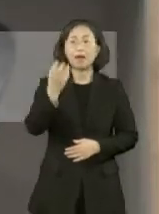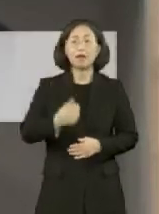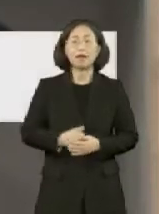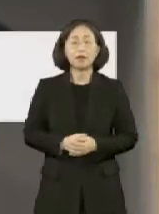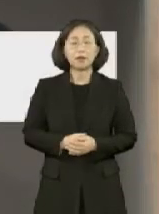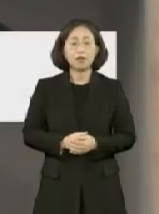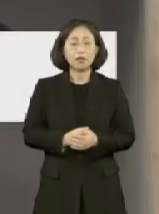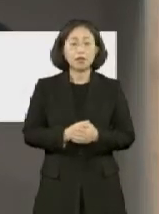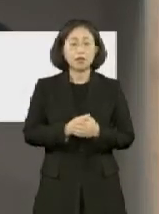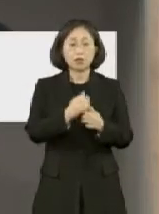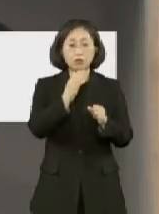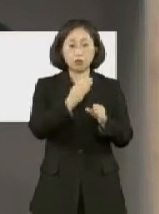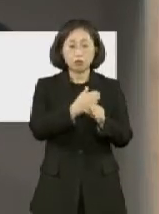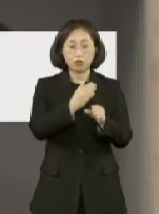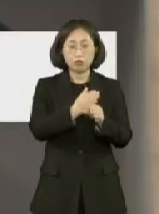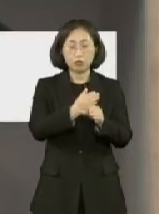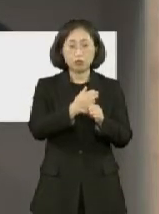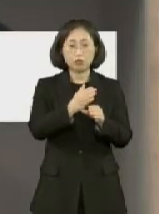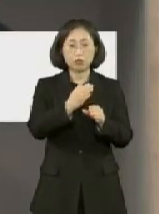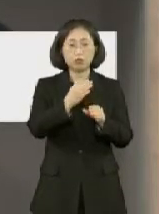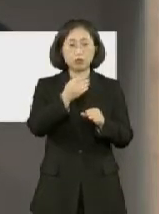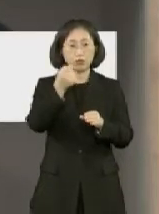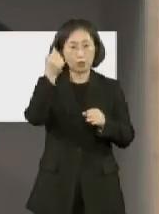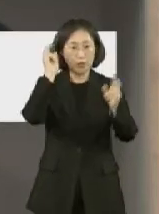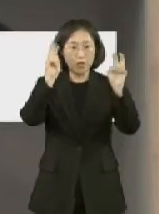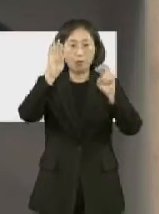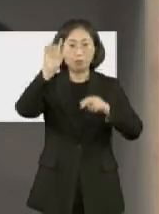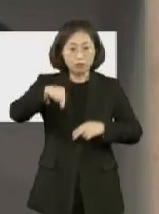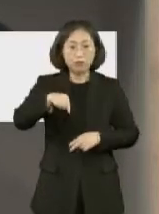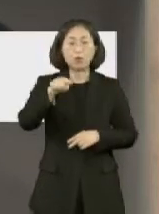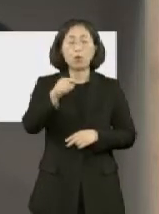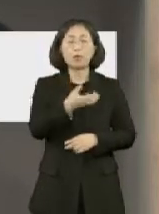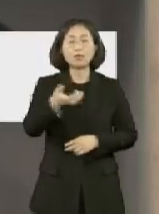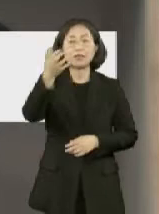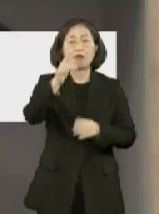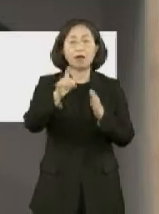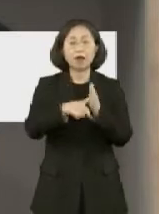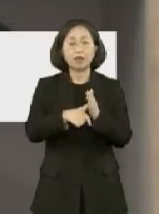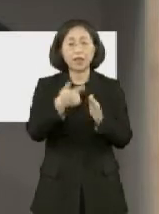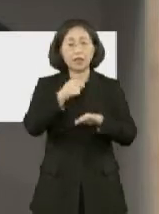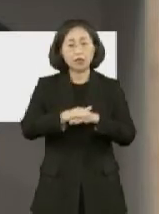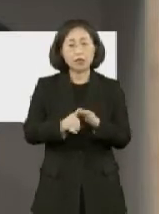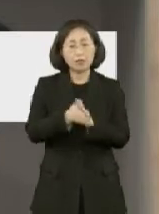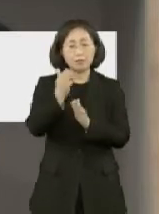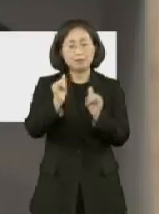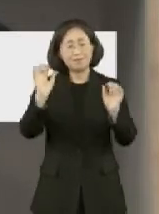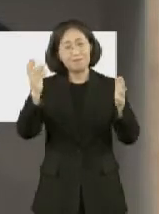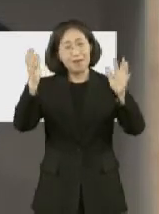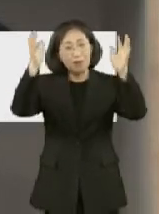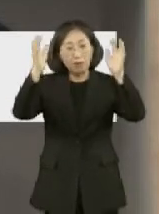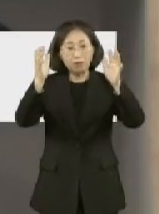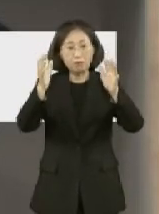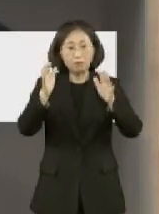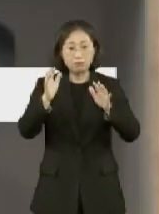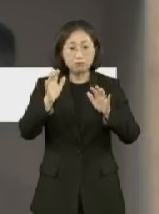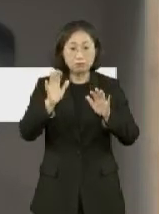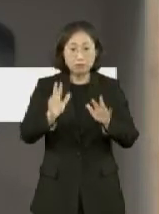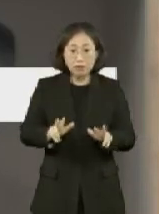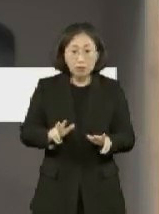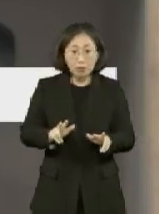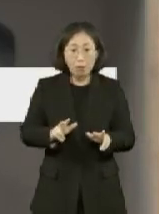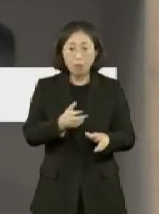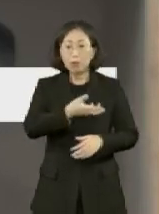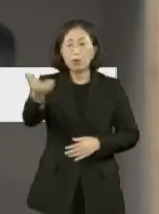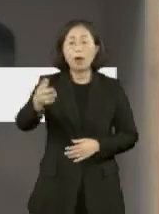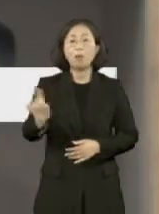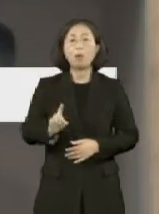중기청이 중기부로 승격될 때 얼마나 많은 시민들이 그거에 대해서 응원했습니까? 이제 와서 대전을 떠나겠다는 것은